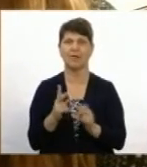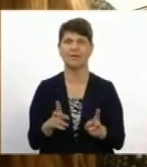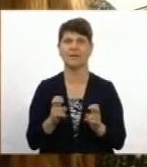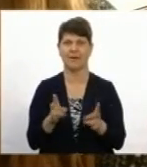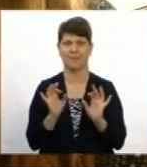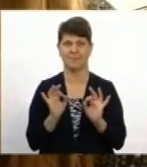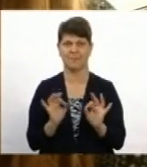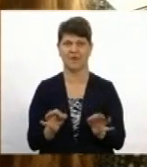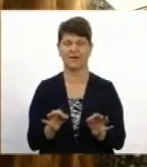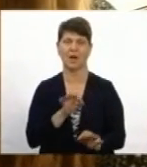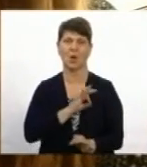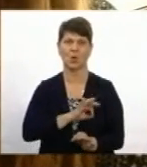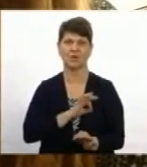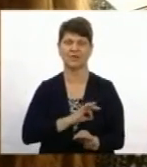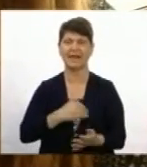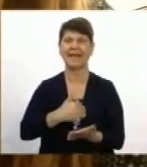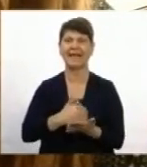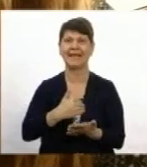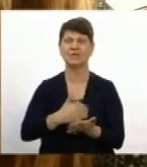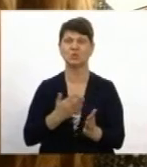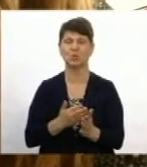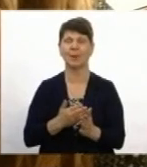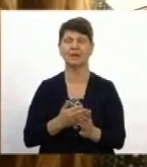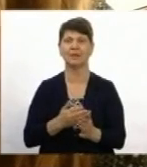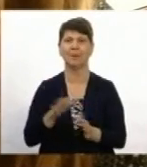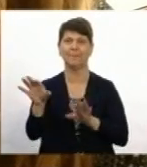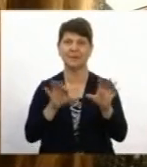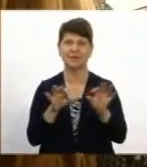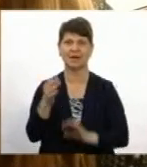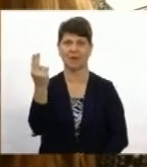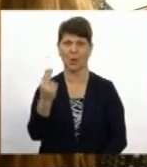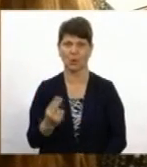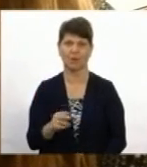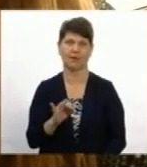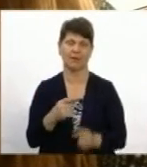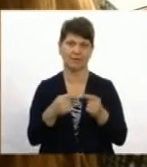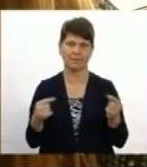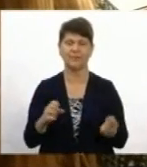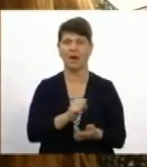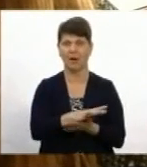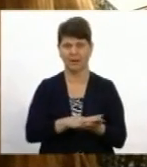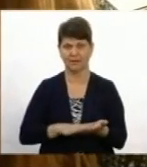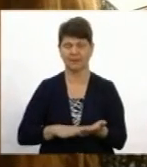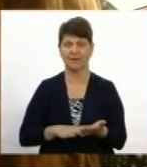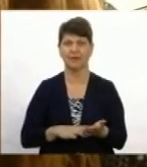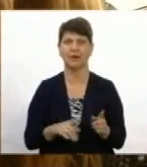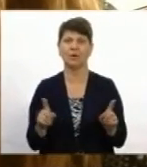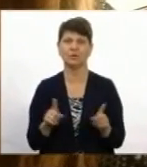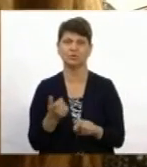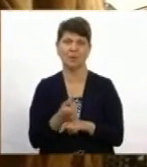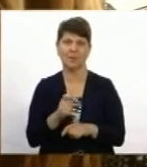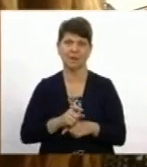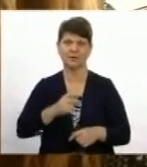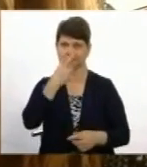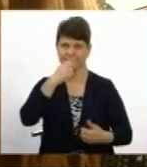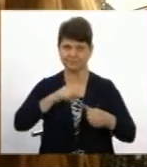правильно користуватися інструментами, як підбирати кольори і так далі. А далі, щоб більш закріпити